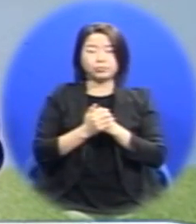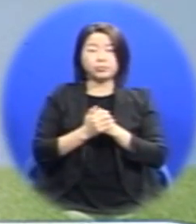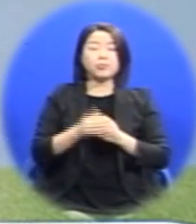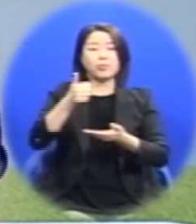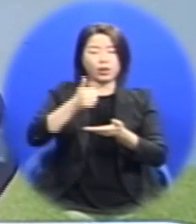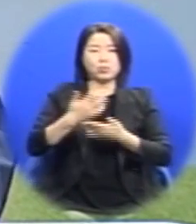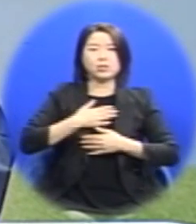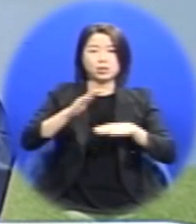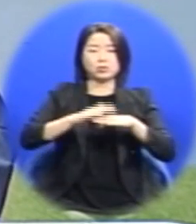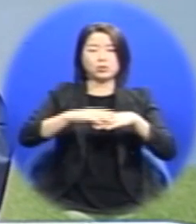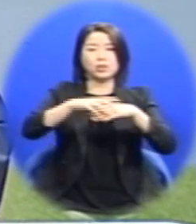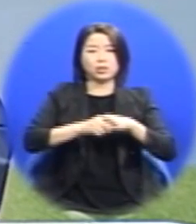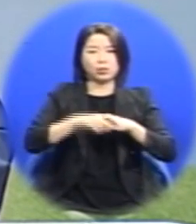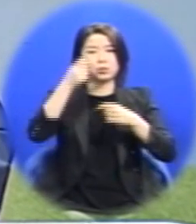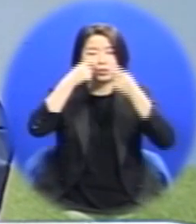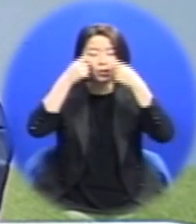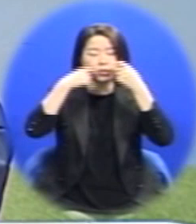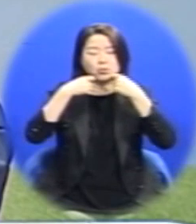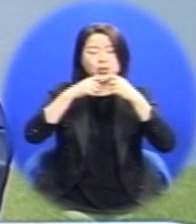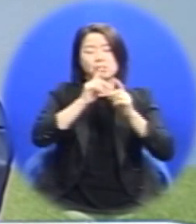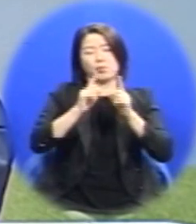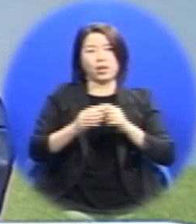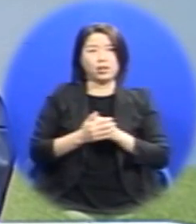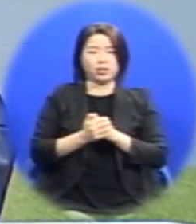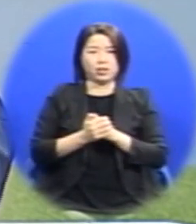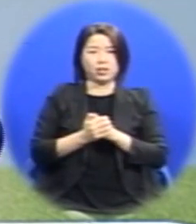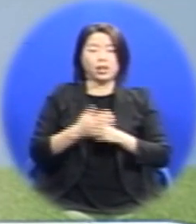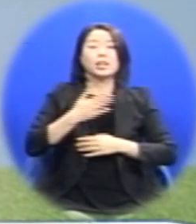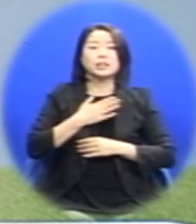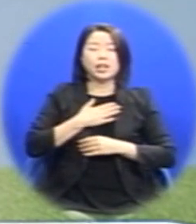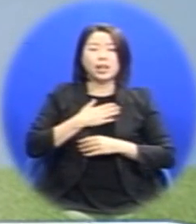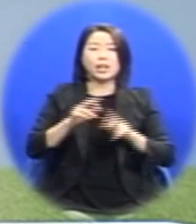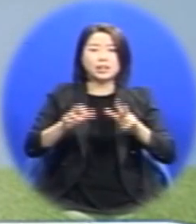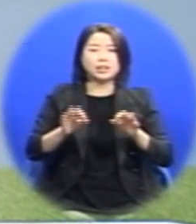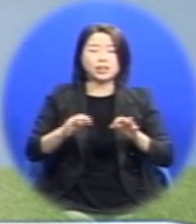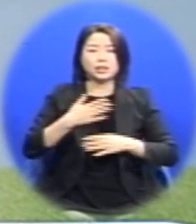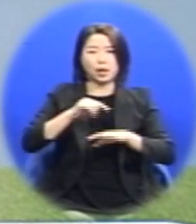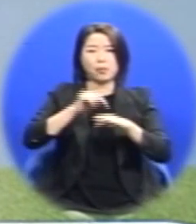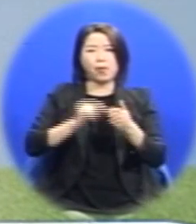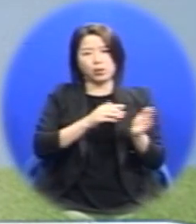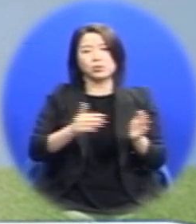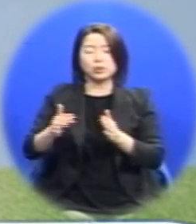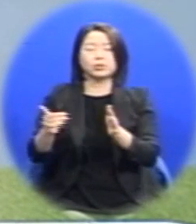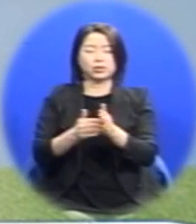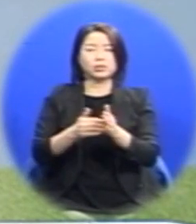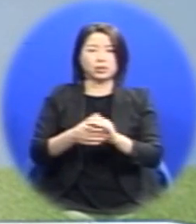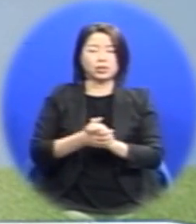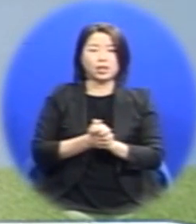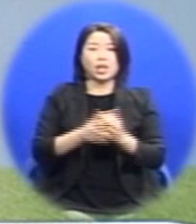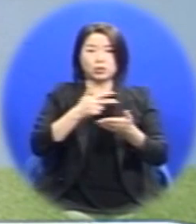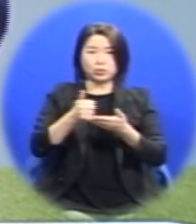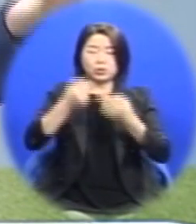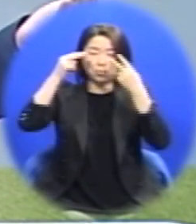그분이 제 손을 잡고 눈물을 글썽이면서 이야기했어요. 제가 비로소 제 마음을 잡을 수가 있게 됐다.